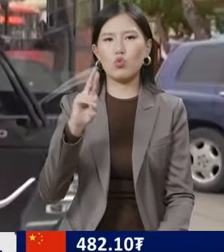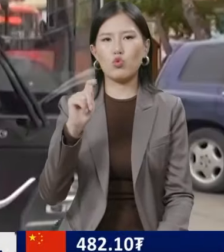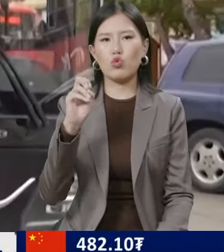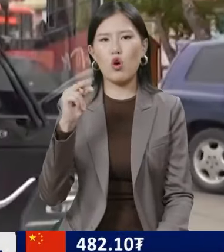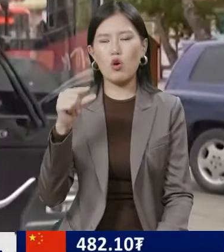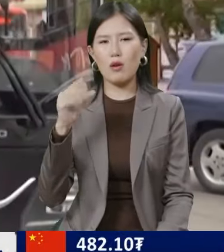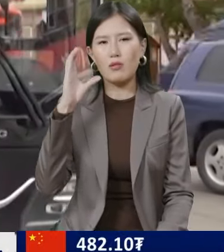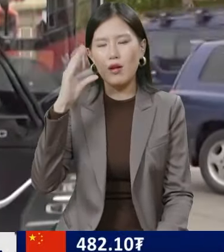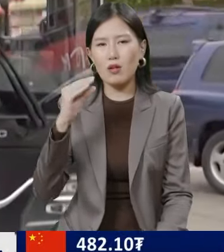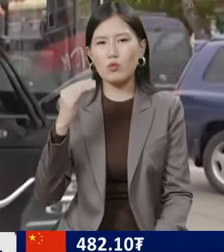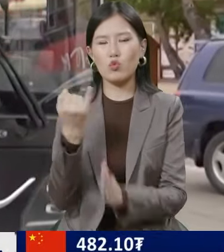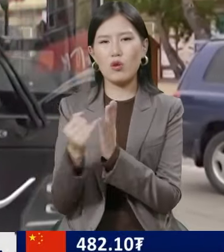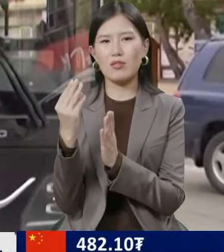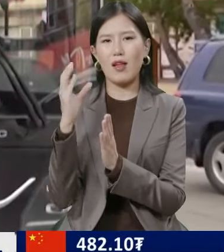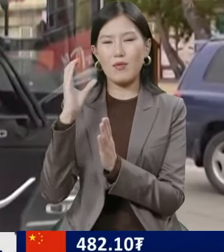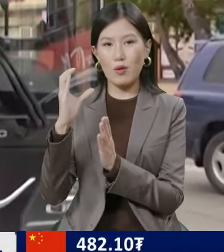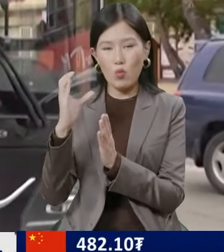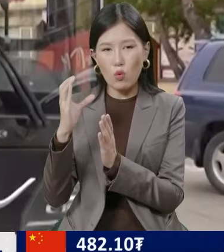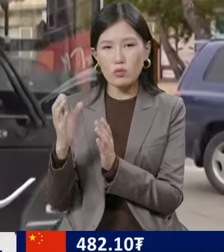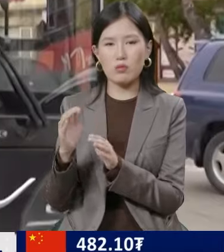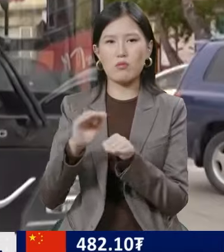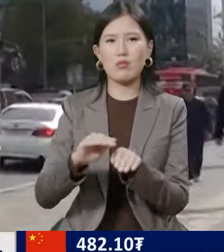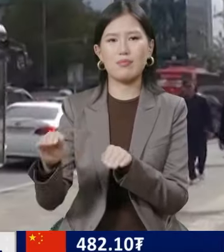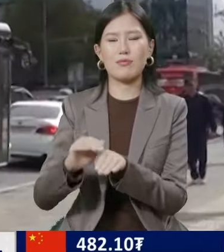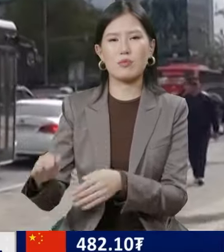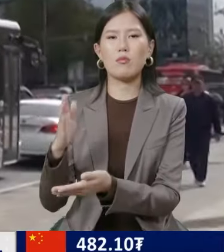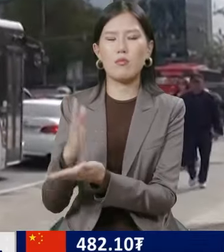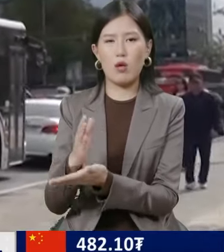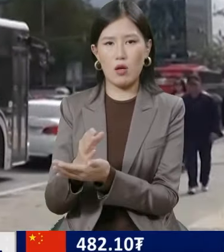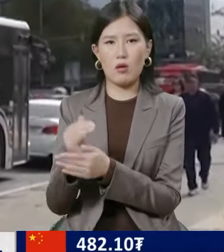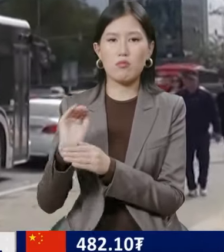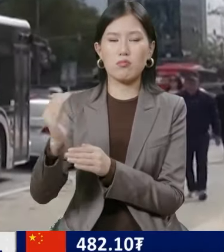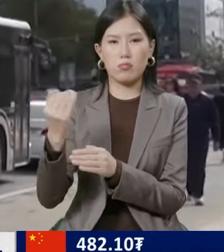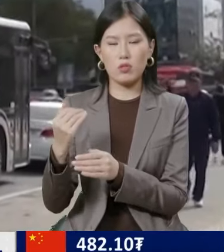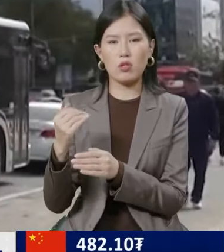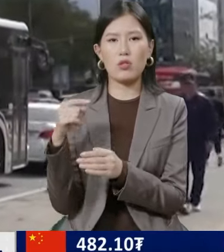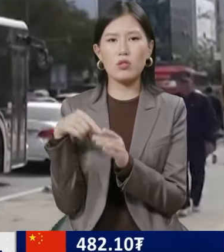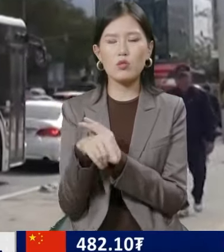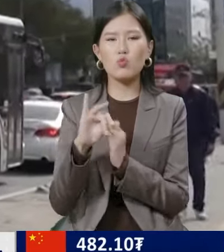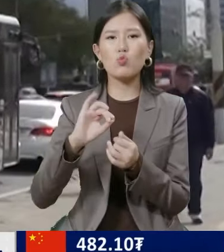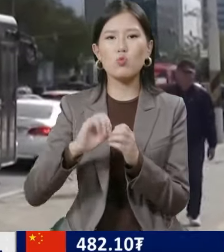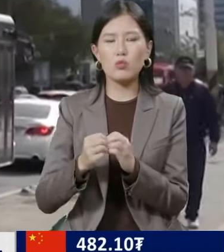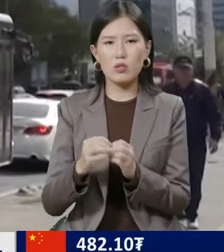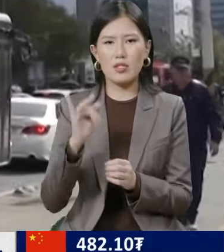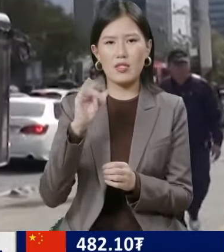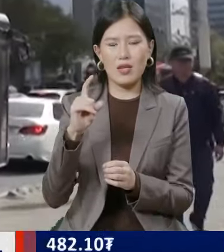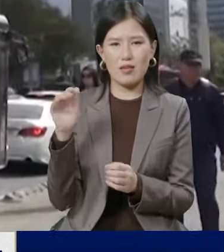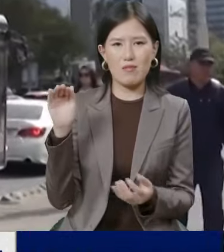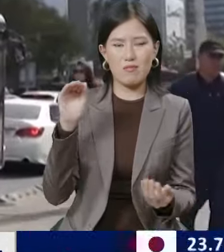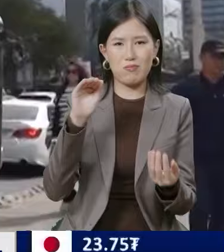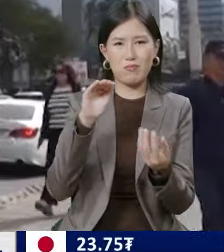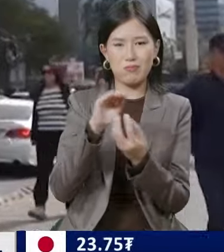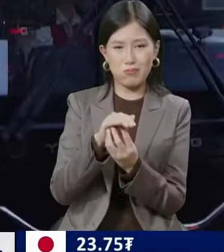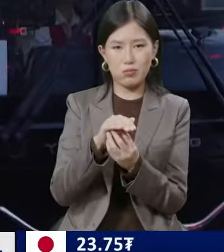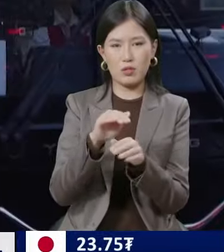600 автобусыг нийтийн үйлчилгээнд аль хэдийн нэвтрүүлжээ. Энэ ажлын хүрээнд хамгийн сүүлд хийгдсэн бодит ажлыг дурдвал их багтаамжийн угсраа автобусны